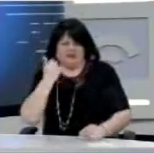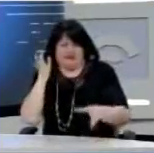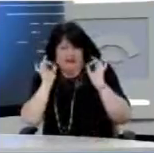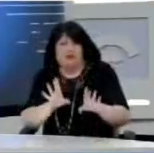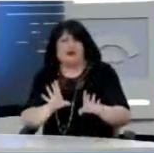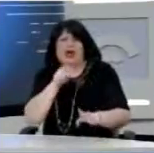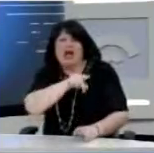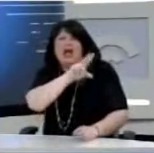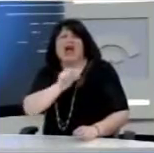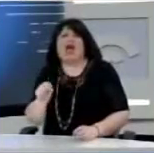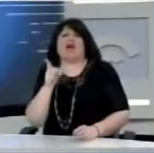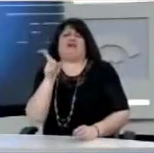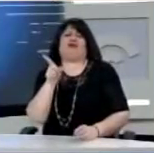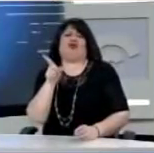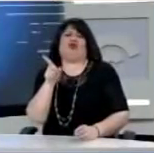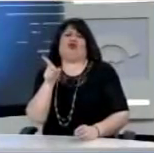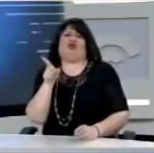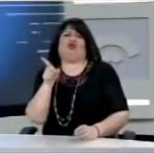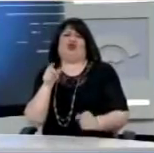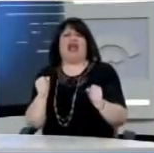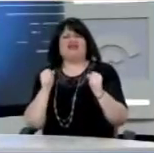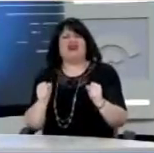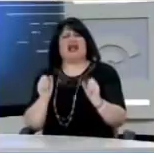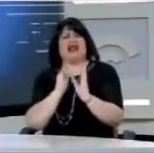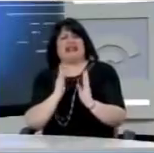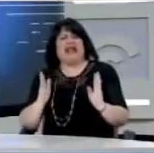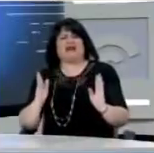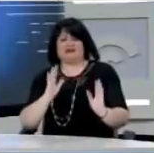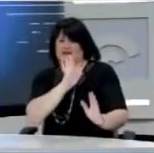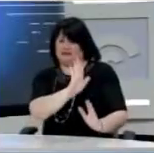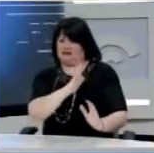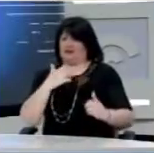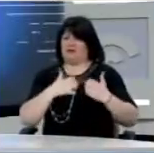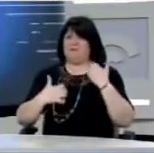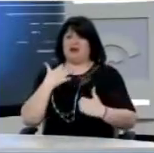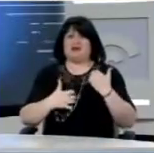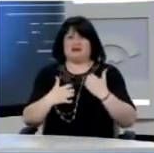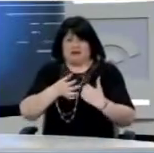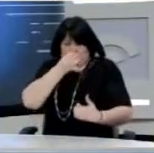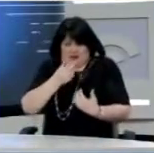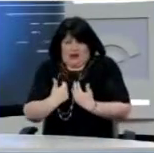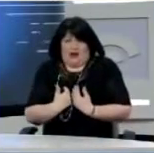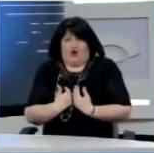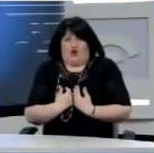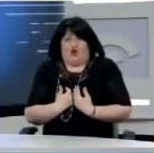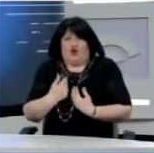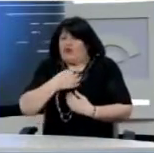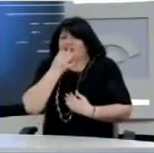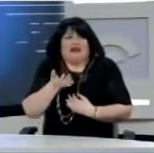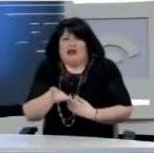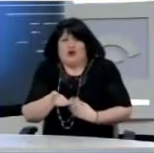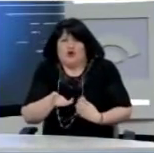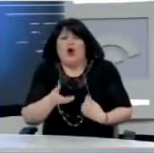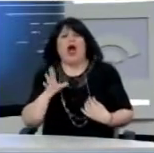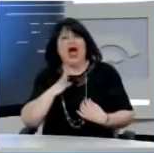φυσικά, μπόλικη τάξη και ασφάλεια. Προσέξτε, γιατί μην ανησυχείτε, γιατί αυτά δεν τα λέω μόνο εγώ. Τα λένε και